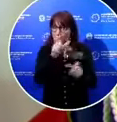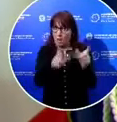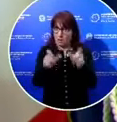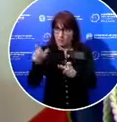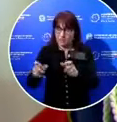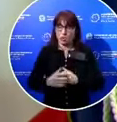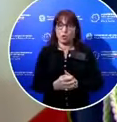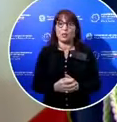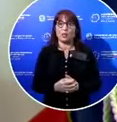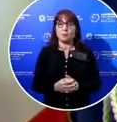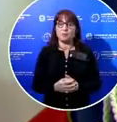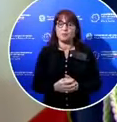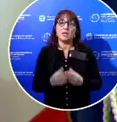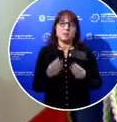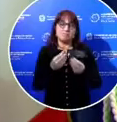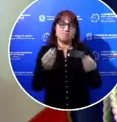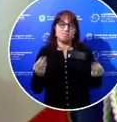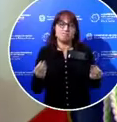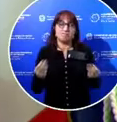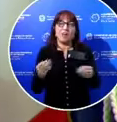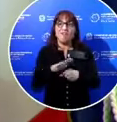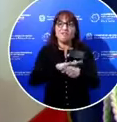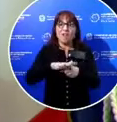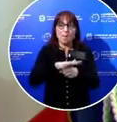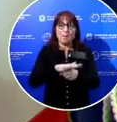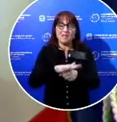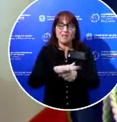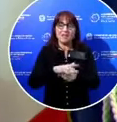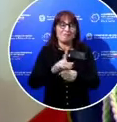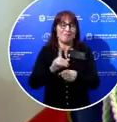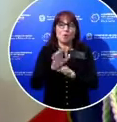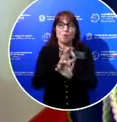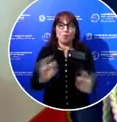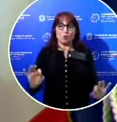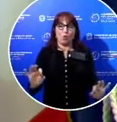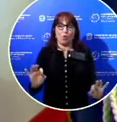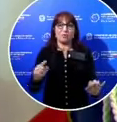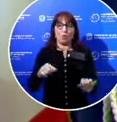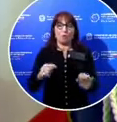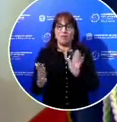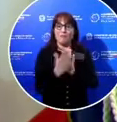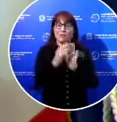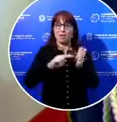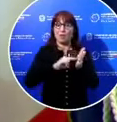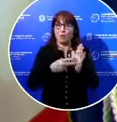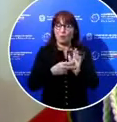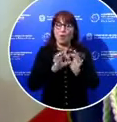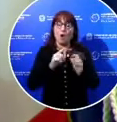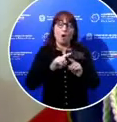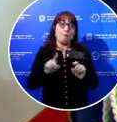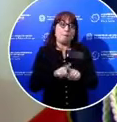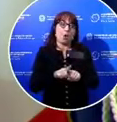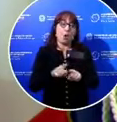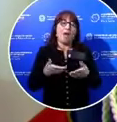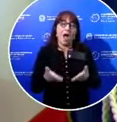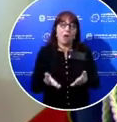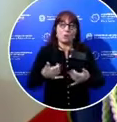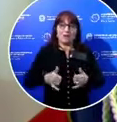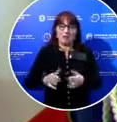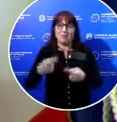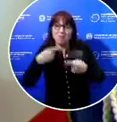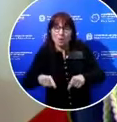persone. Spesso le famiglie non sono preparate ad affrontare il problema e aiutare i propri figli. Così sono le istituzioni a